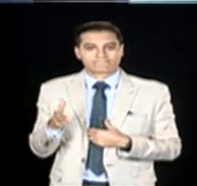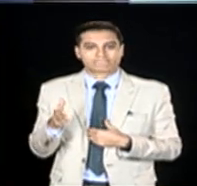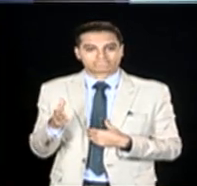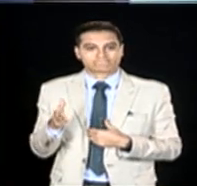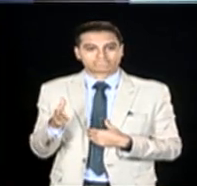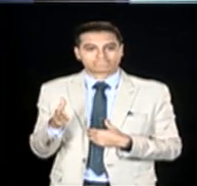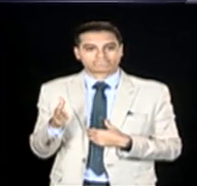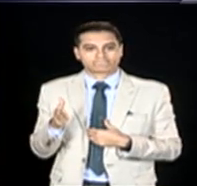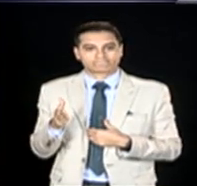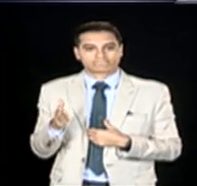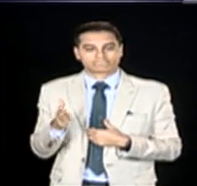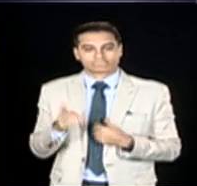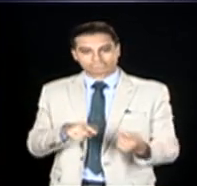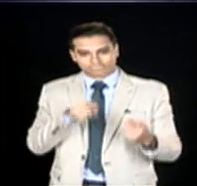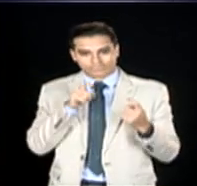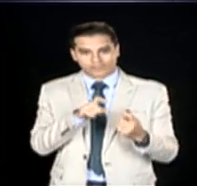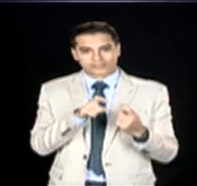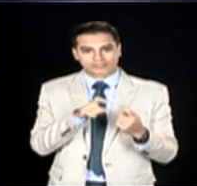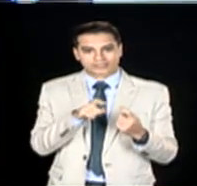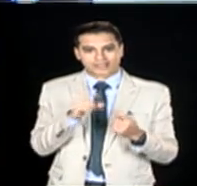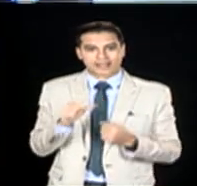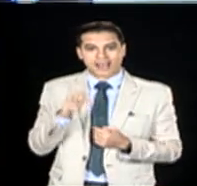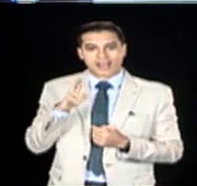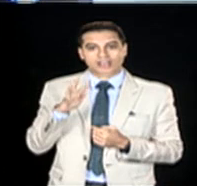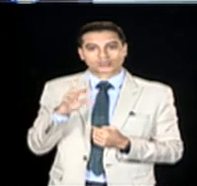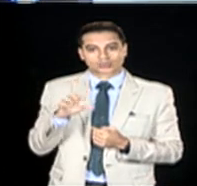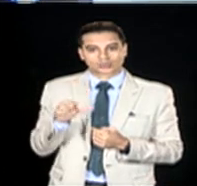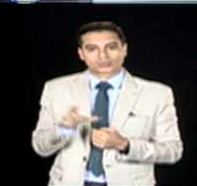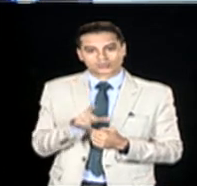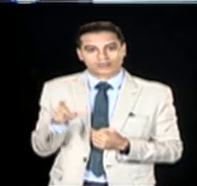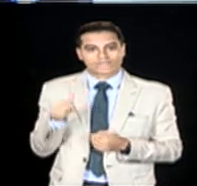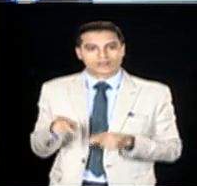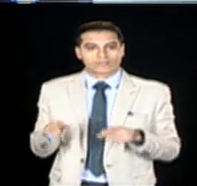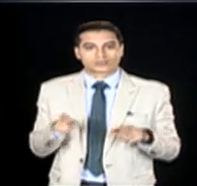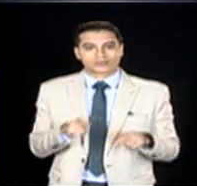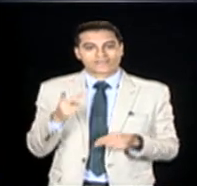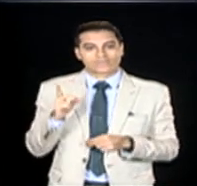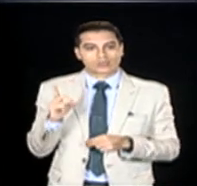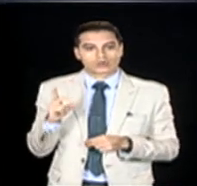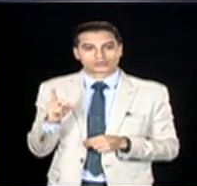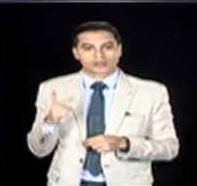كان ضد لاتسيو في الجولة 34 في موسم